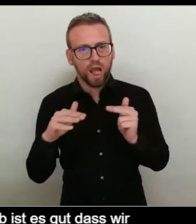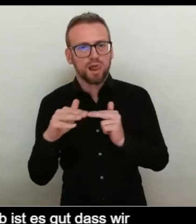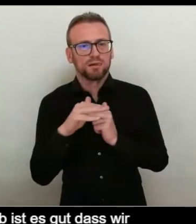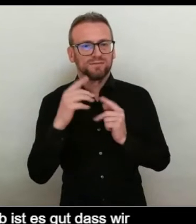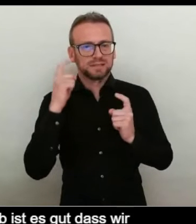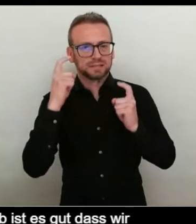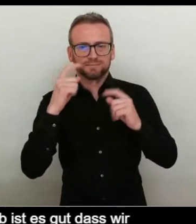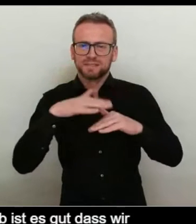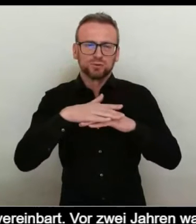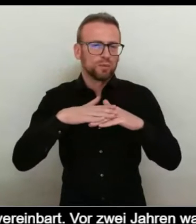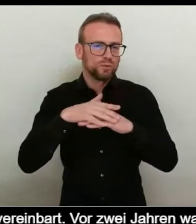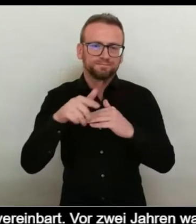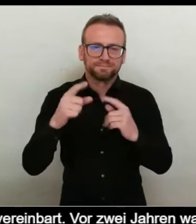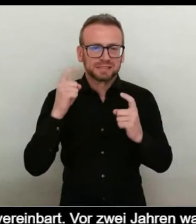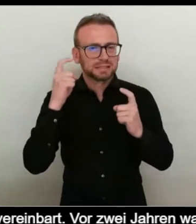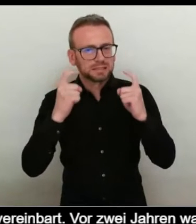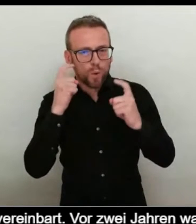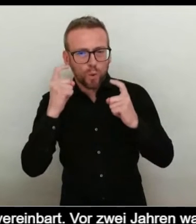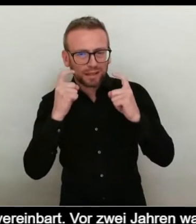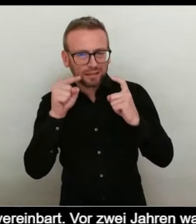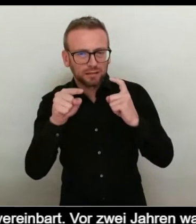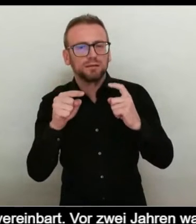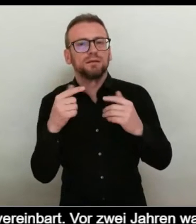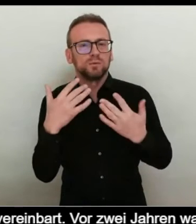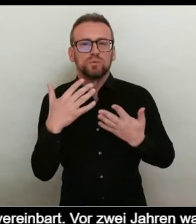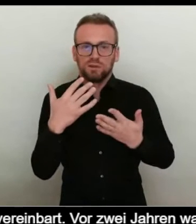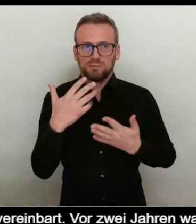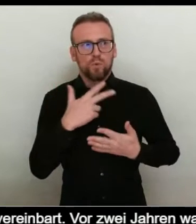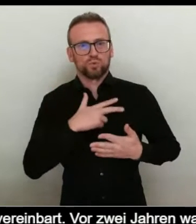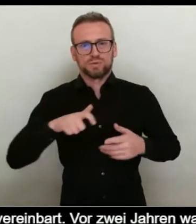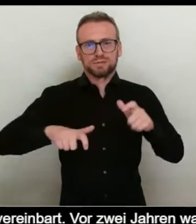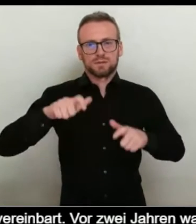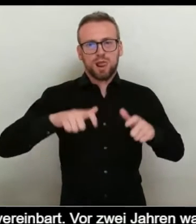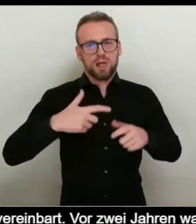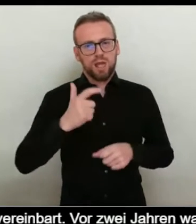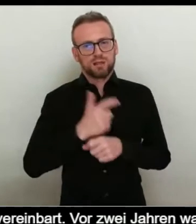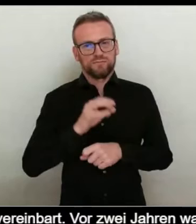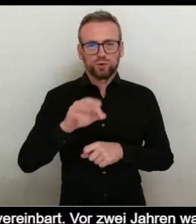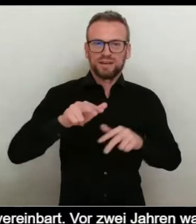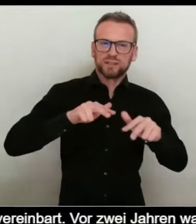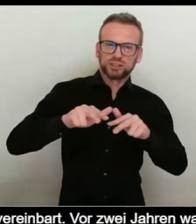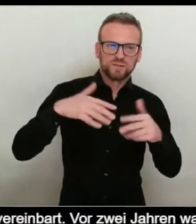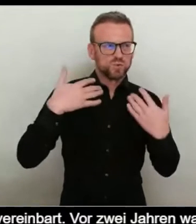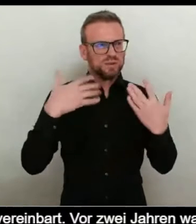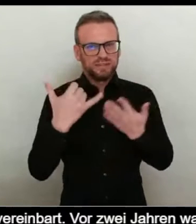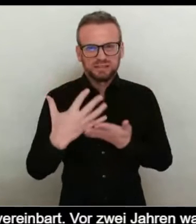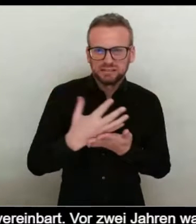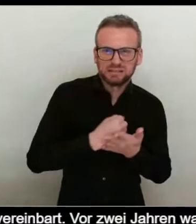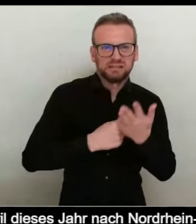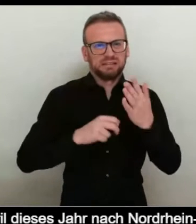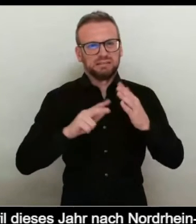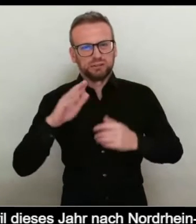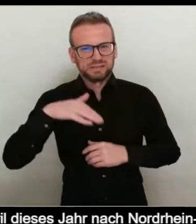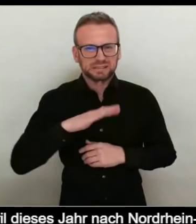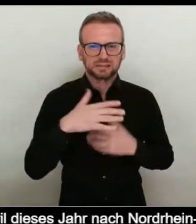auch, aber es braucht auch Versorgungssicherheit und es braucht Preisstabilität. Der Preis geht in die hohe Höhe. Es gibt soziale Härten.